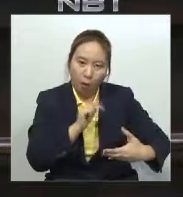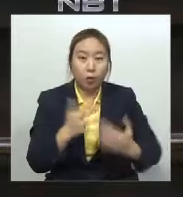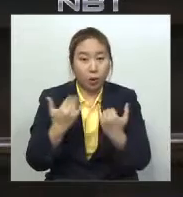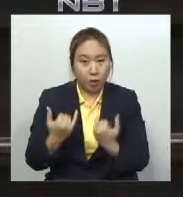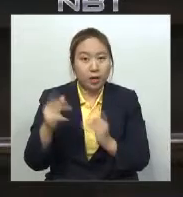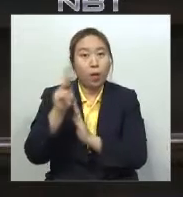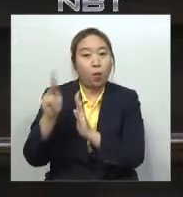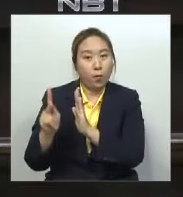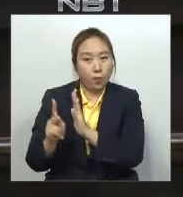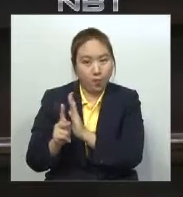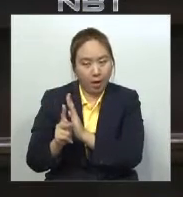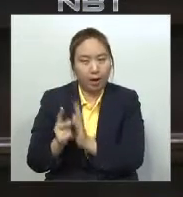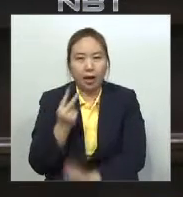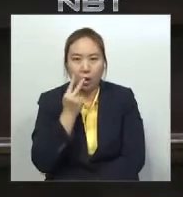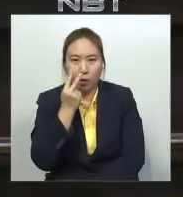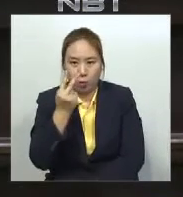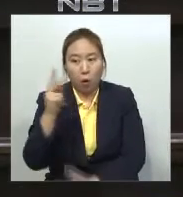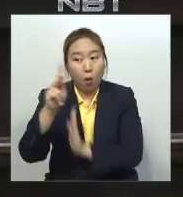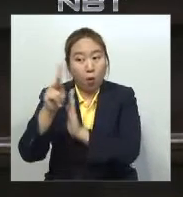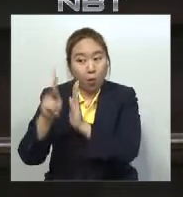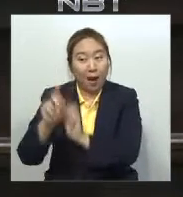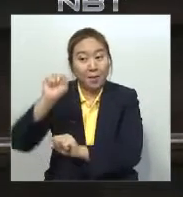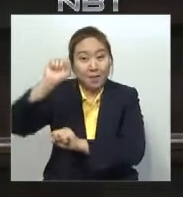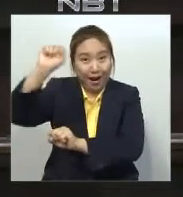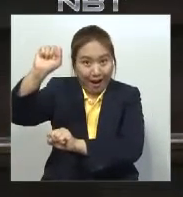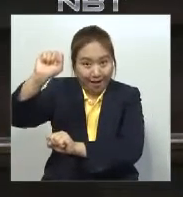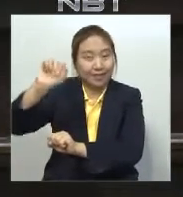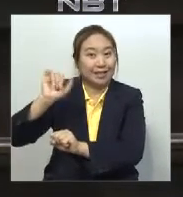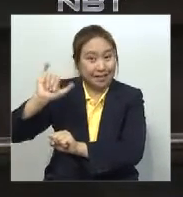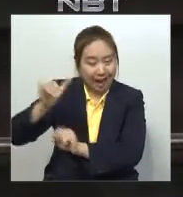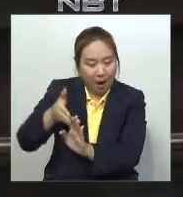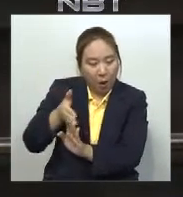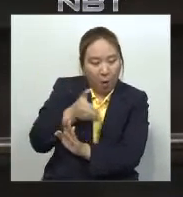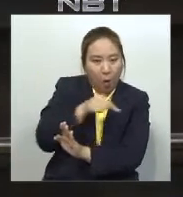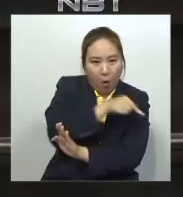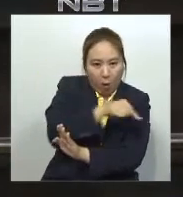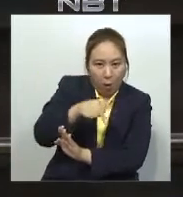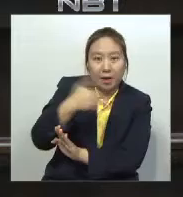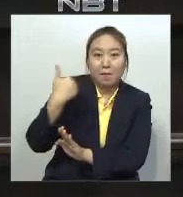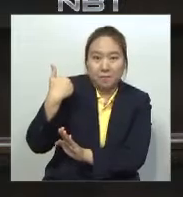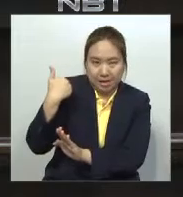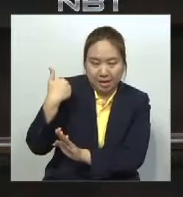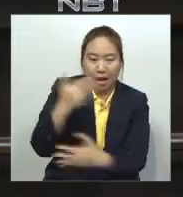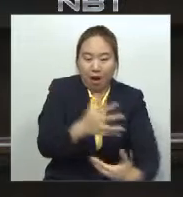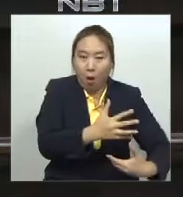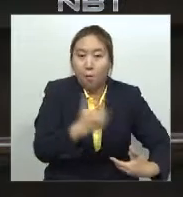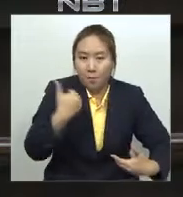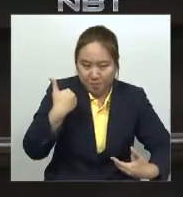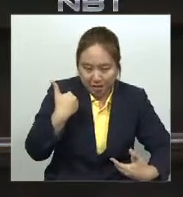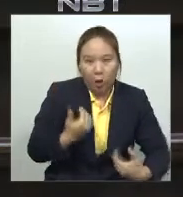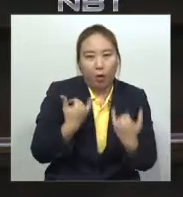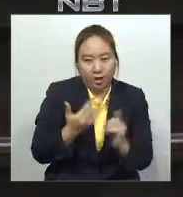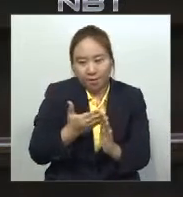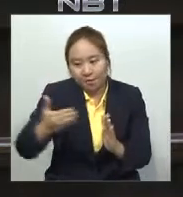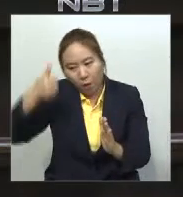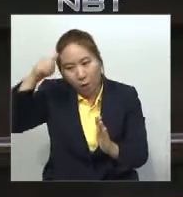คือการครอบครองไว้ก่อนที่กฎหมายจะออกมาเรามีเวลาผ่อนปลนให้90วันให้มาแจ้งกับเราถ้ามาแจ้งภ